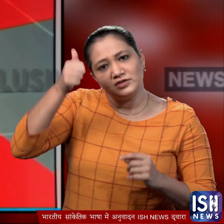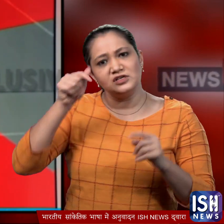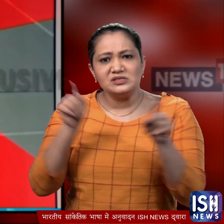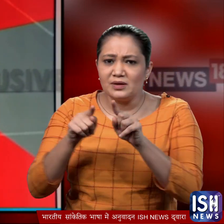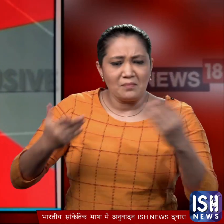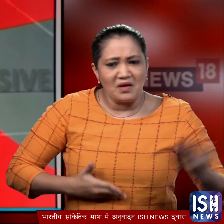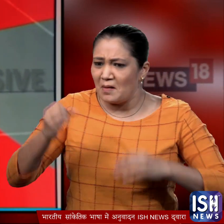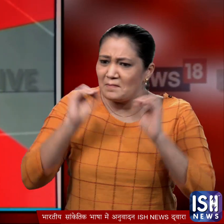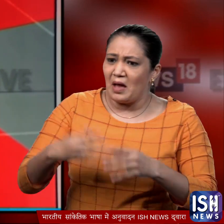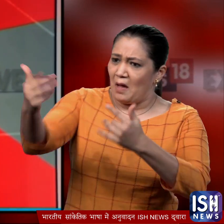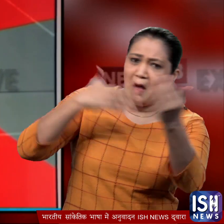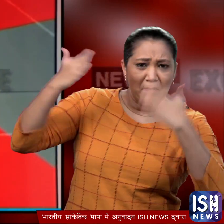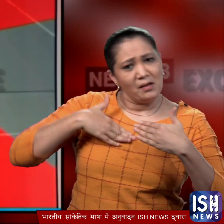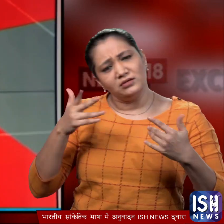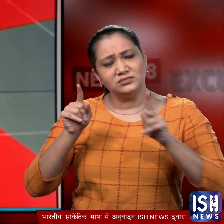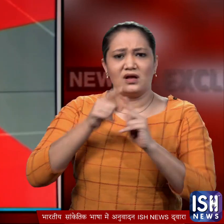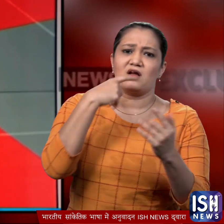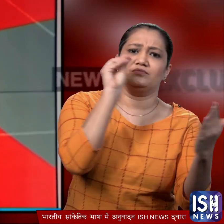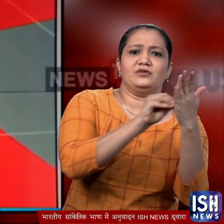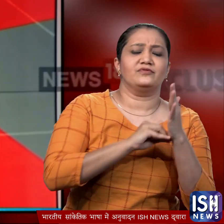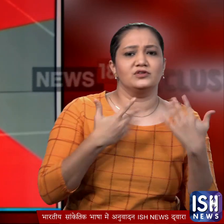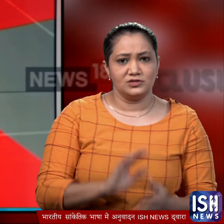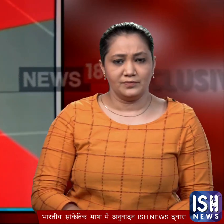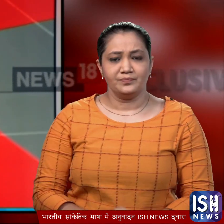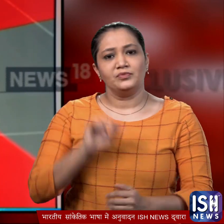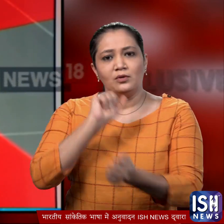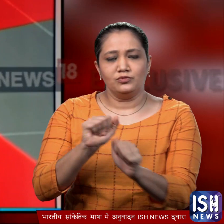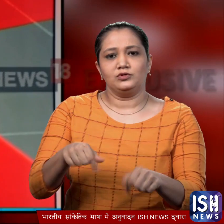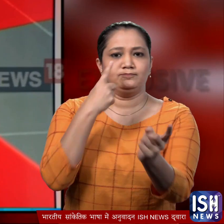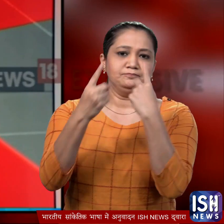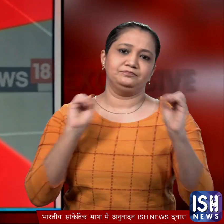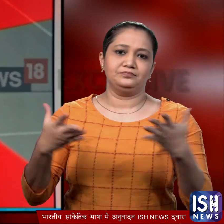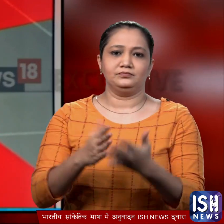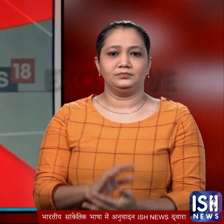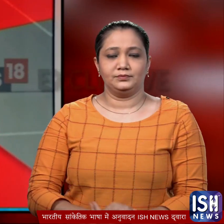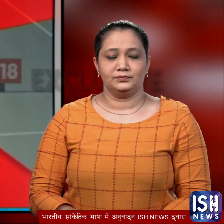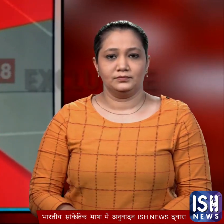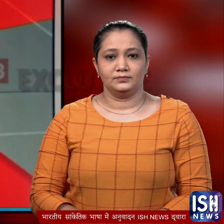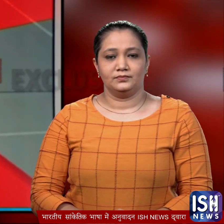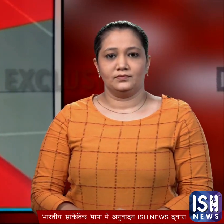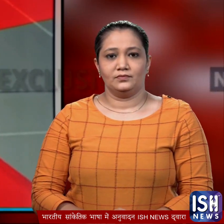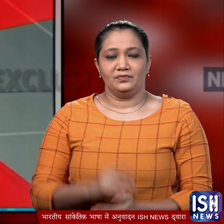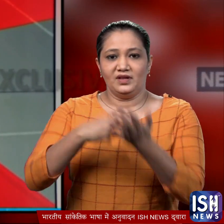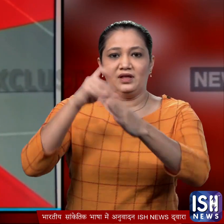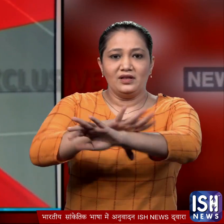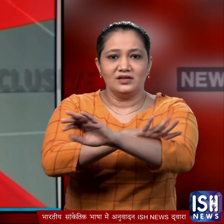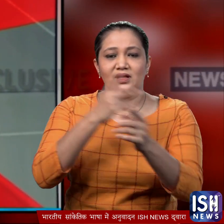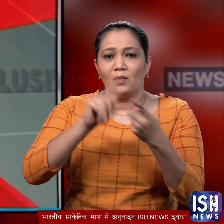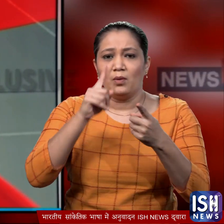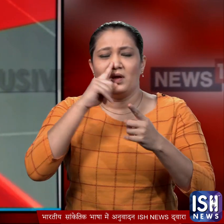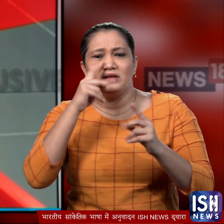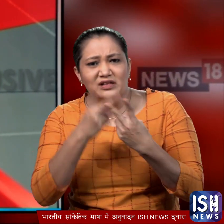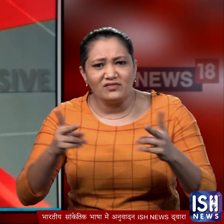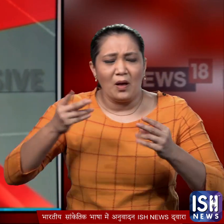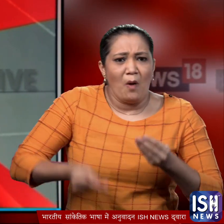ने भी बदसलूकी करने वालों के खिलाफ शिकायत दर्ज करवा दी, जिसके बाद पुलिस मामले की जांच में जुट गई। राजस्थान में महिलाओं